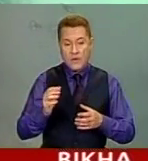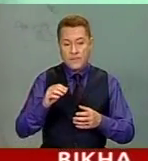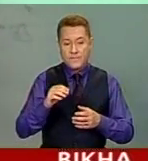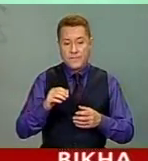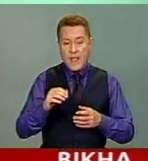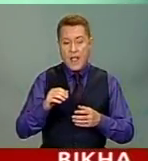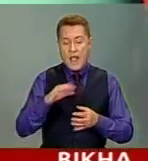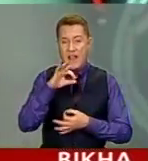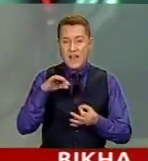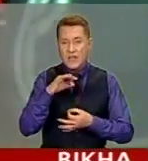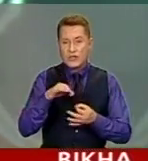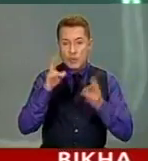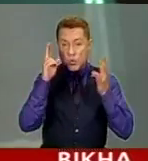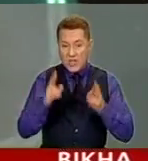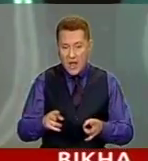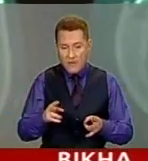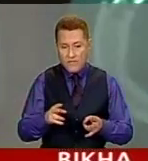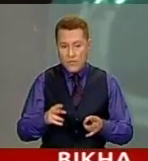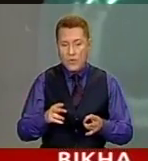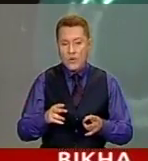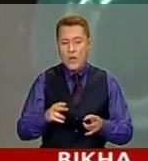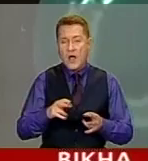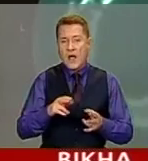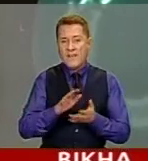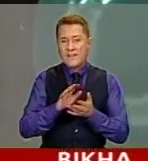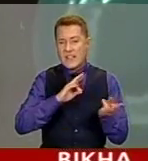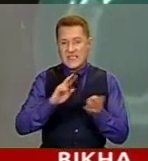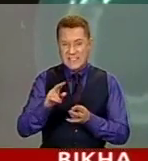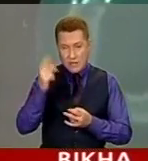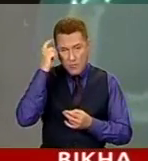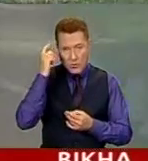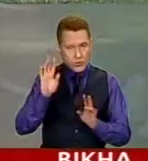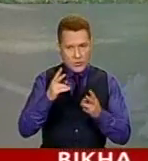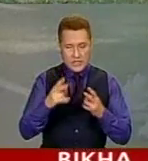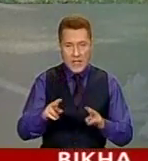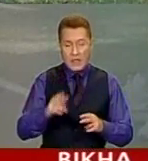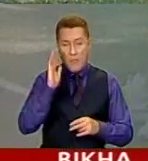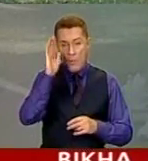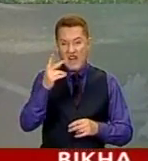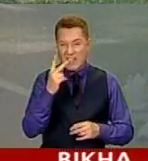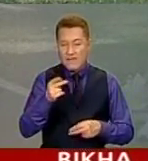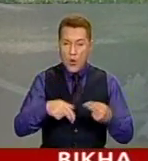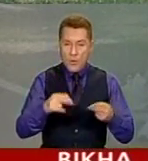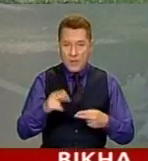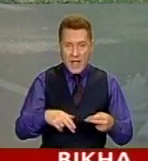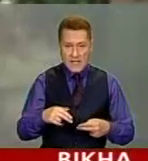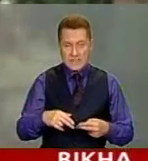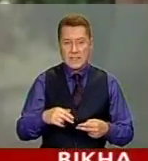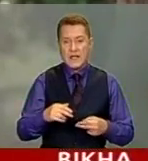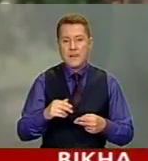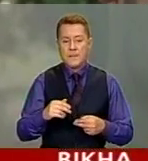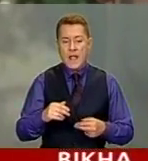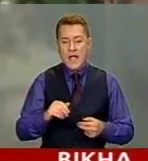Поэтому лишнюю травму наносити мозгу не треба. Попереду в Євгена ще 2 операції. Череп мають закрити пластиною, а